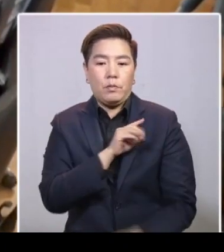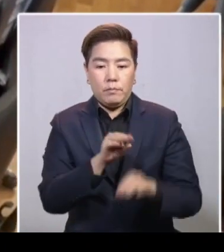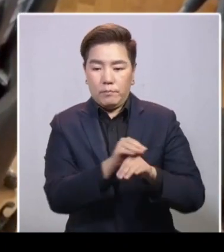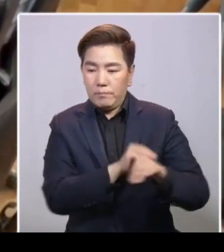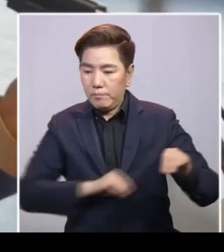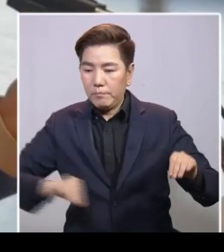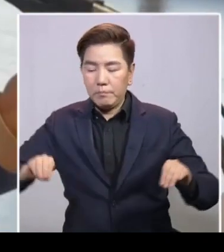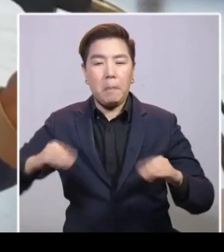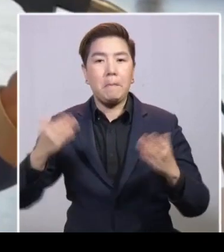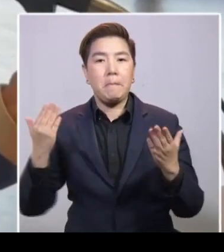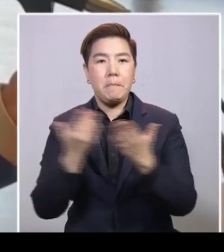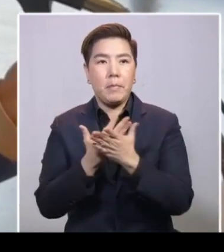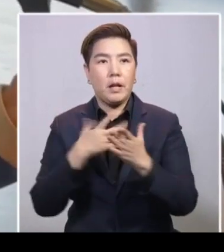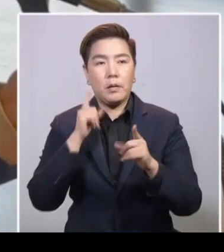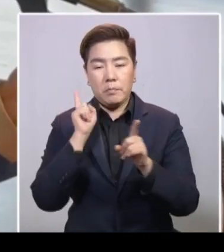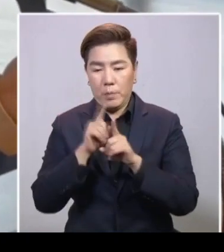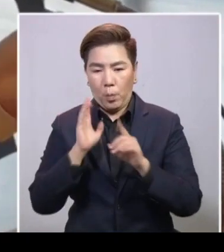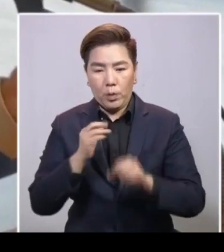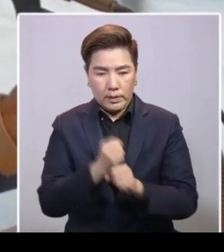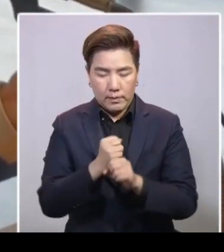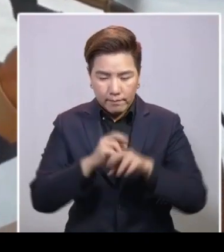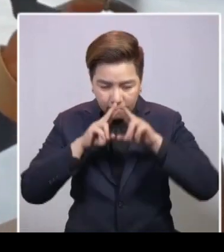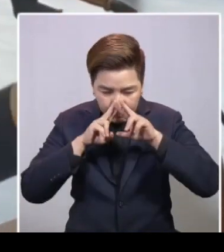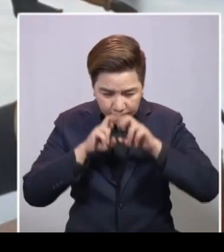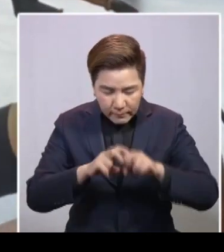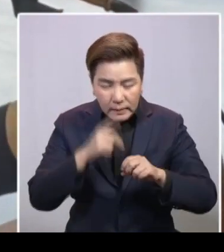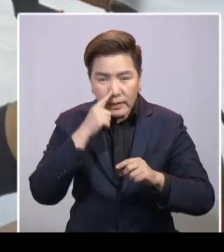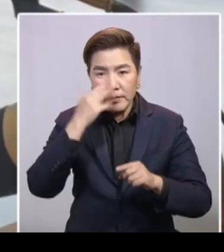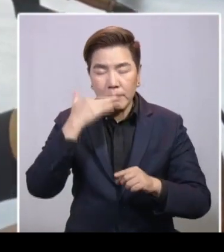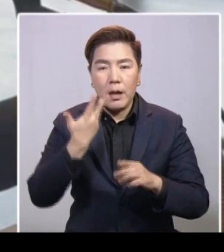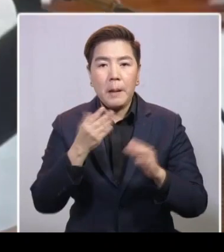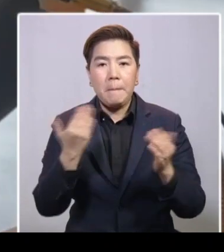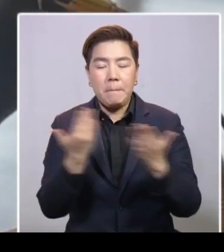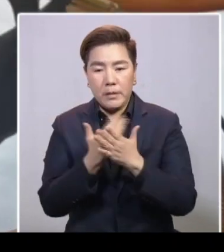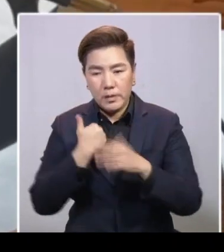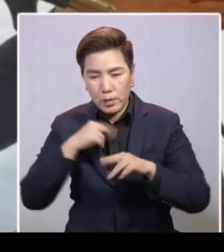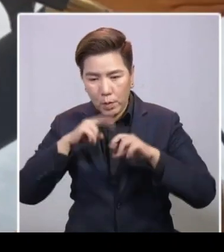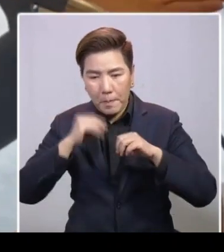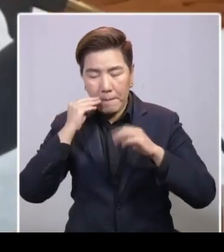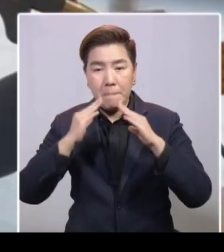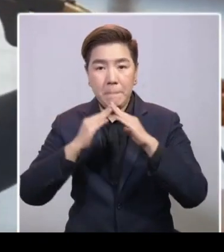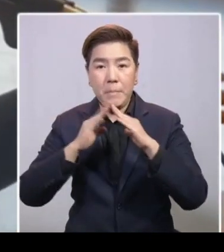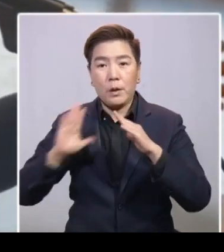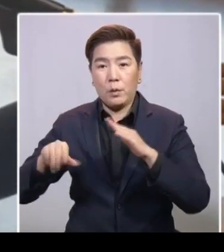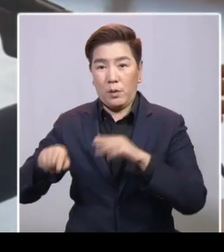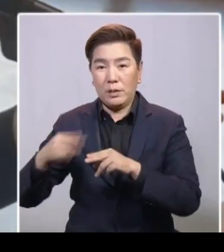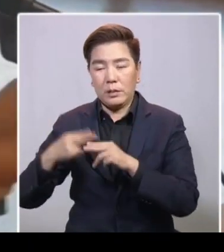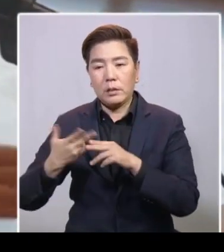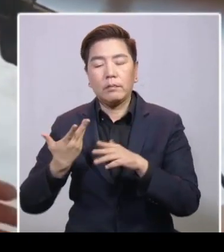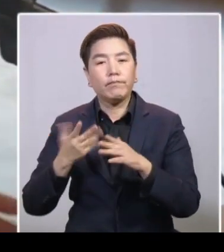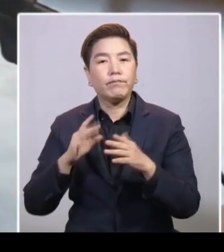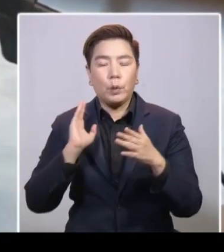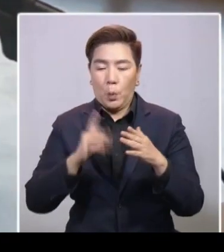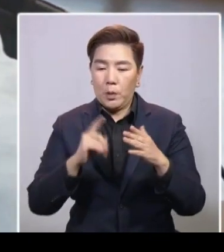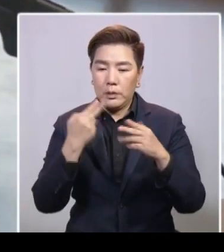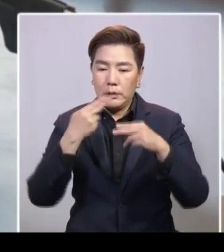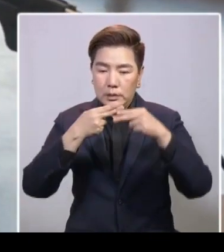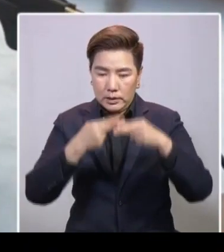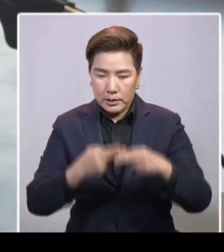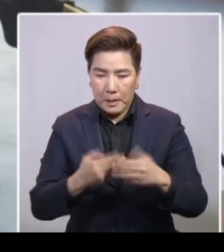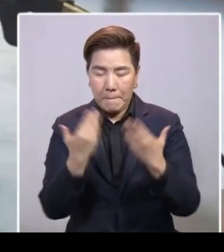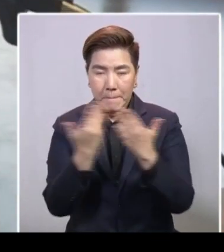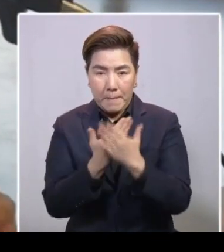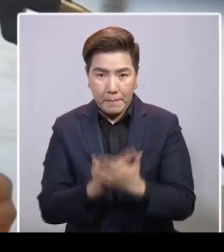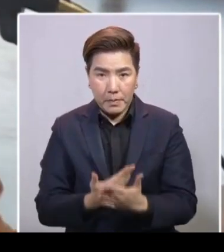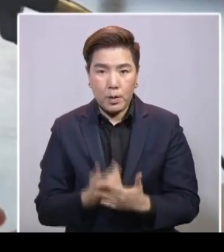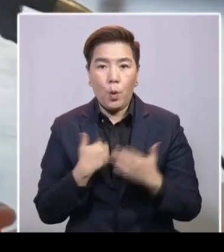ไปแล้วซึ่งก็เช่นเดียวกับพนักงานสอบสวนบางนายที่สืบเนื่องมาจากการเข้าตรวจค้นบ้านพักของบิ๊กโจ๊กนั่นแหละฮะอและตอนนี้อยู่